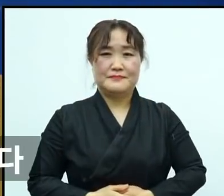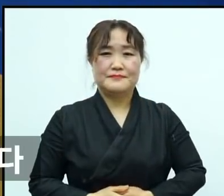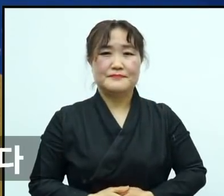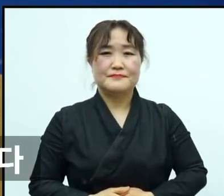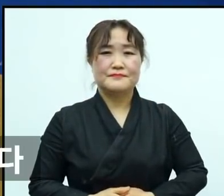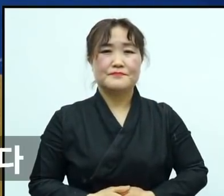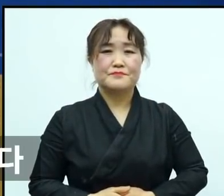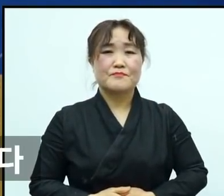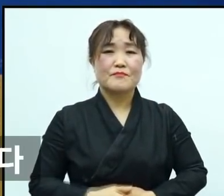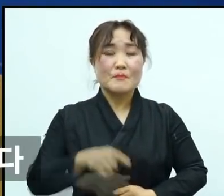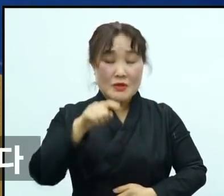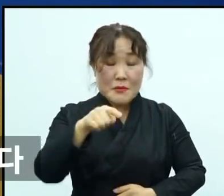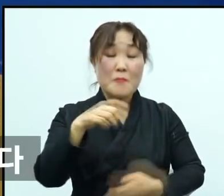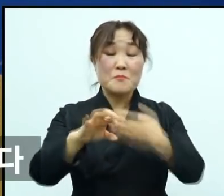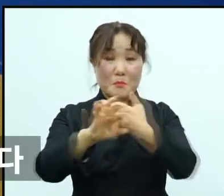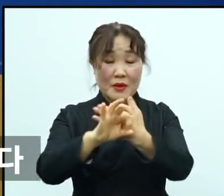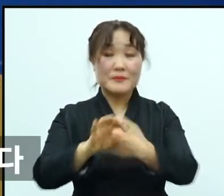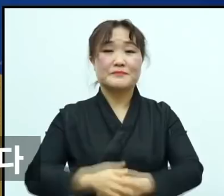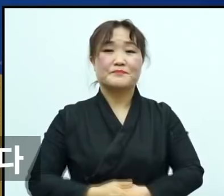그래야